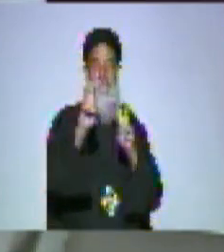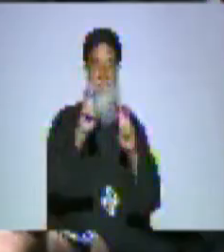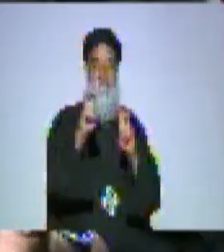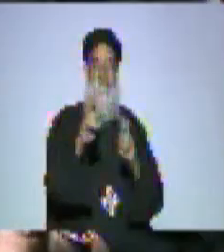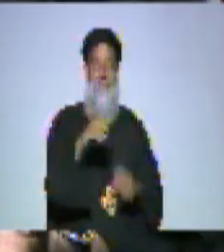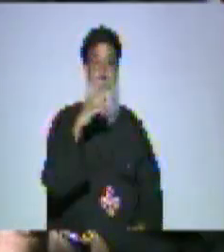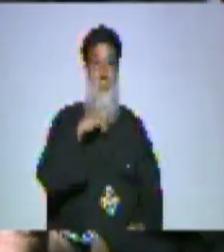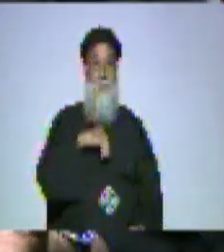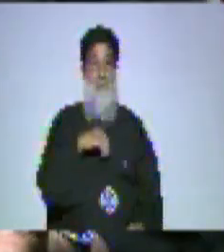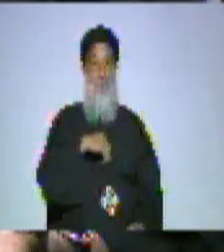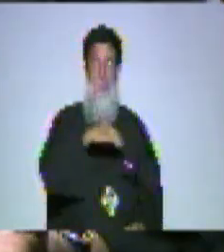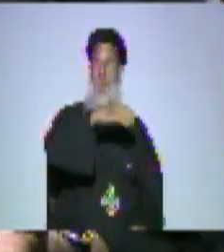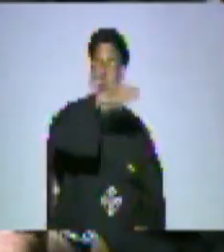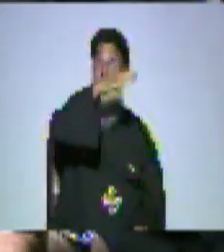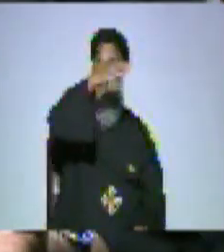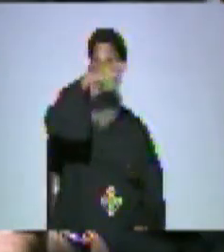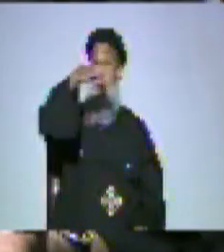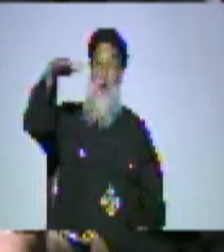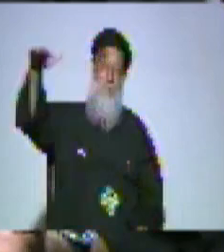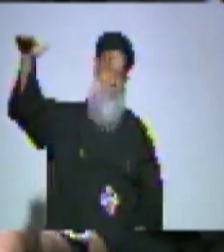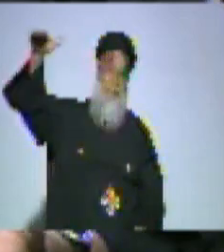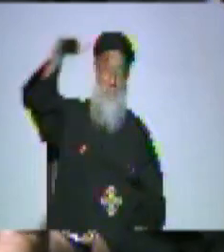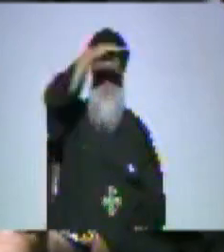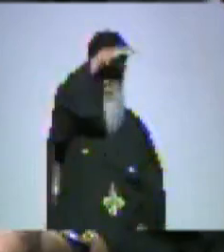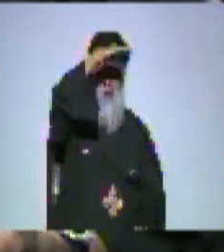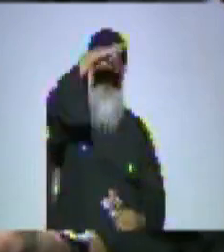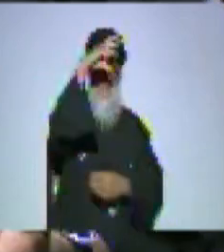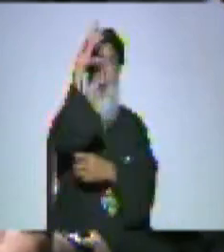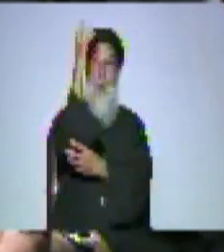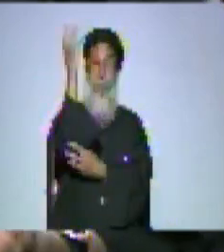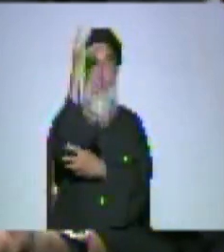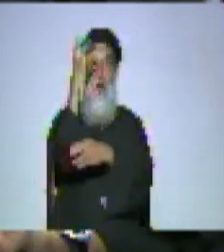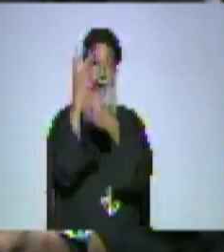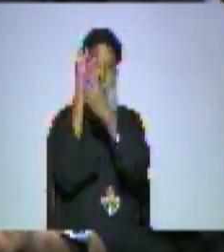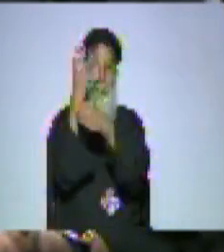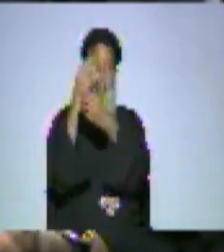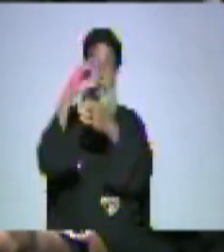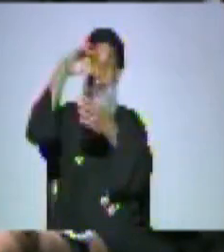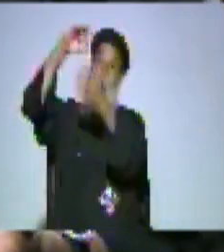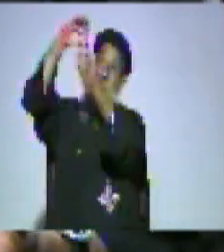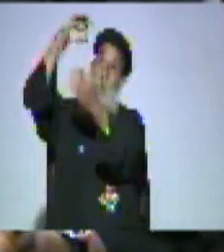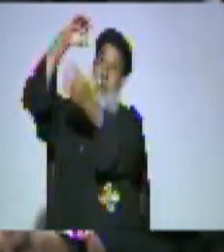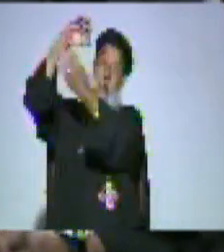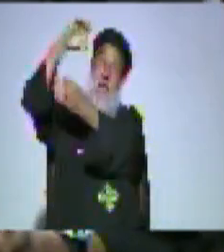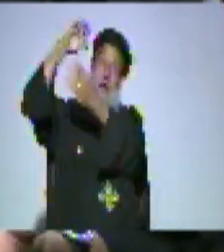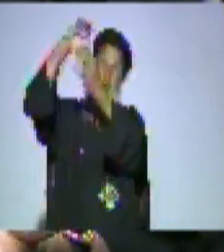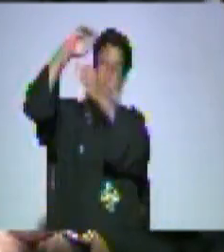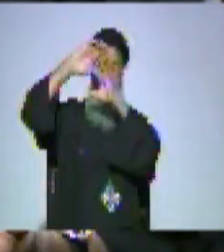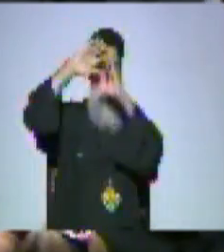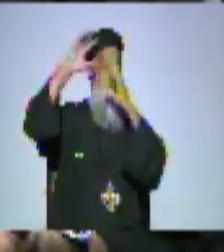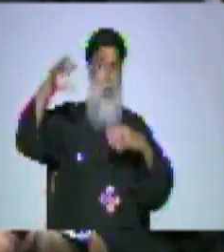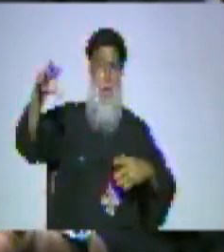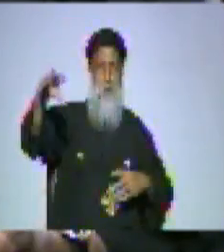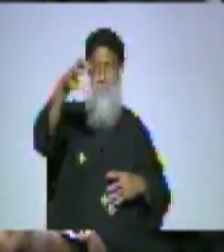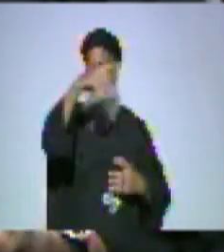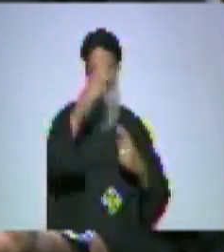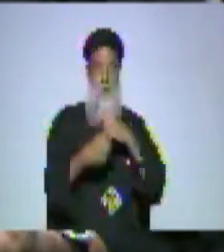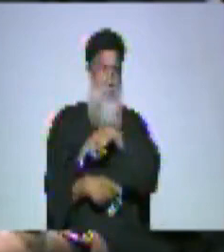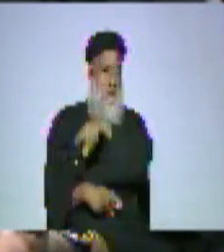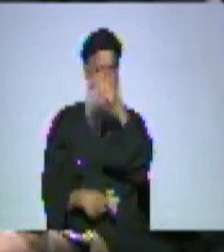يطلبوا عن هويه السماء وثمرات الارض والشجر والكروم وكل شجره مثمره في كل المسكونه